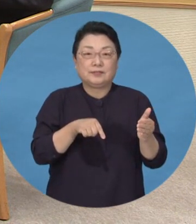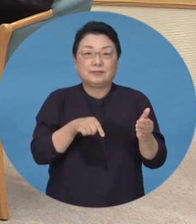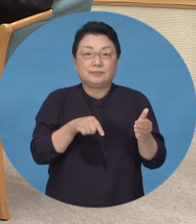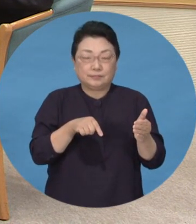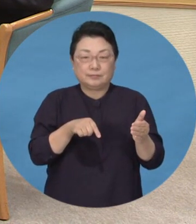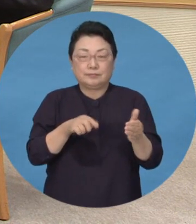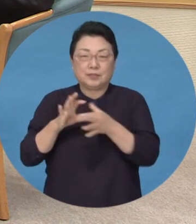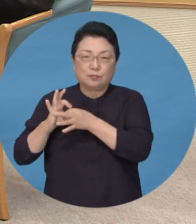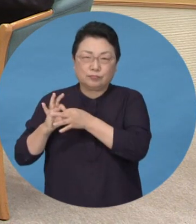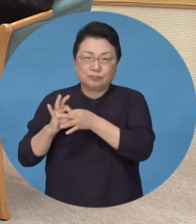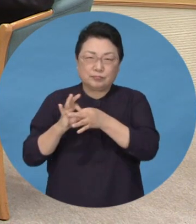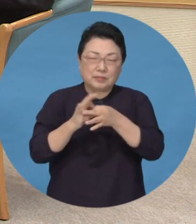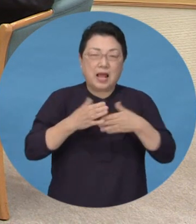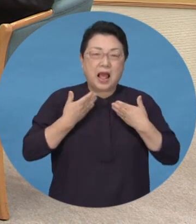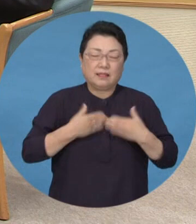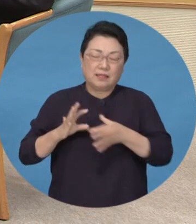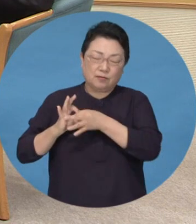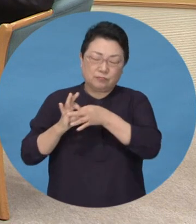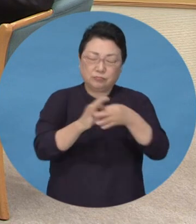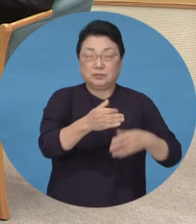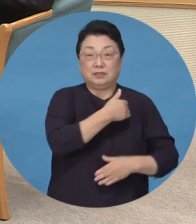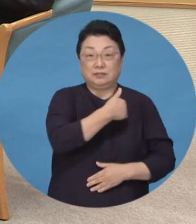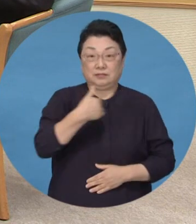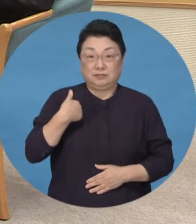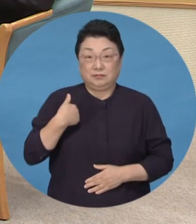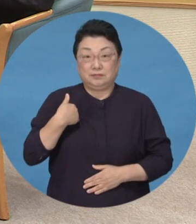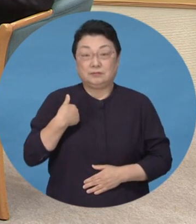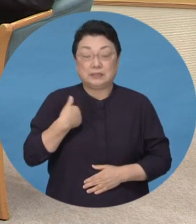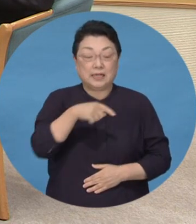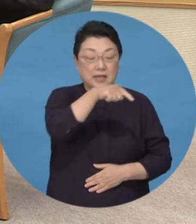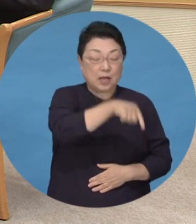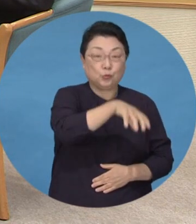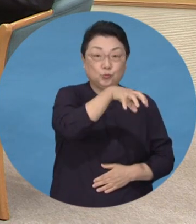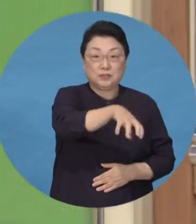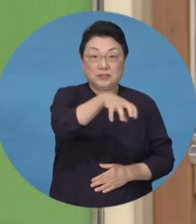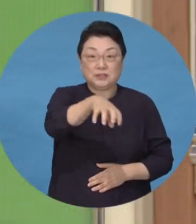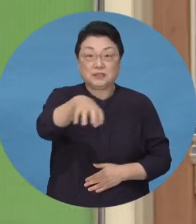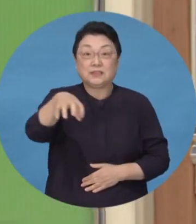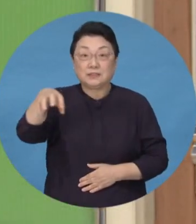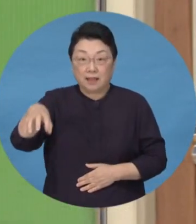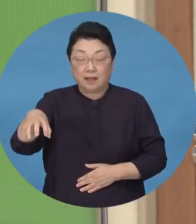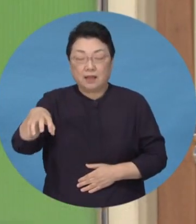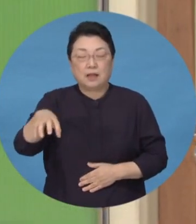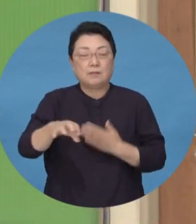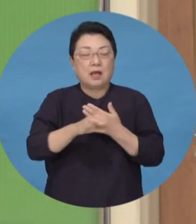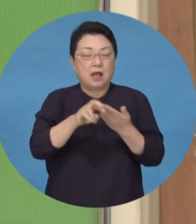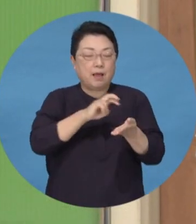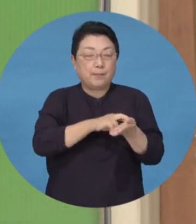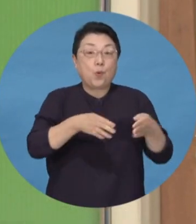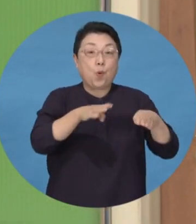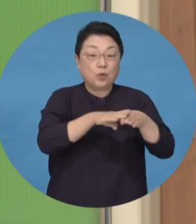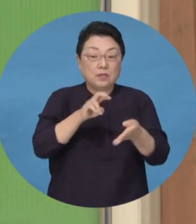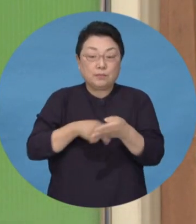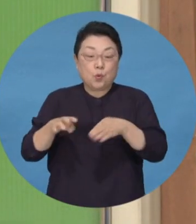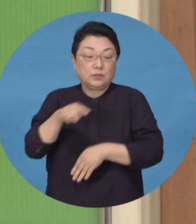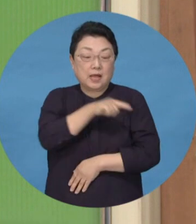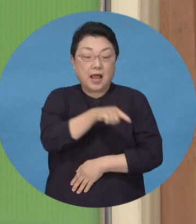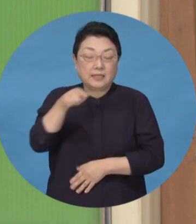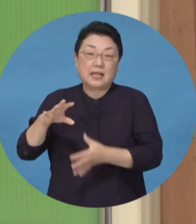なものでなければいけないのでそこはですねカクカク地域でたとえば病院間の連携